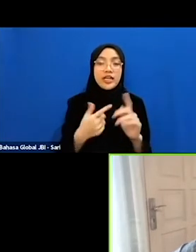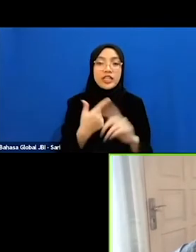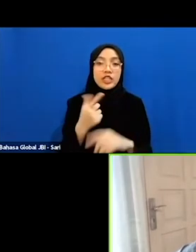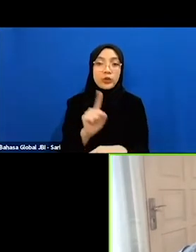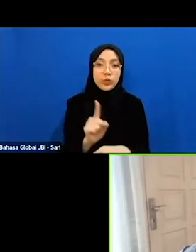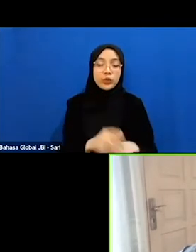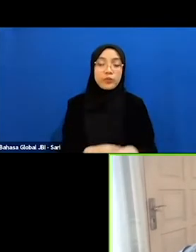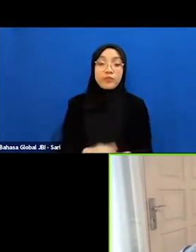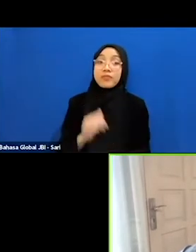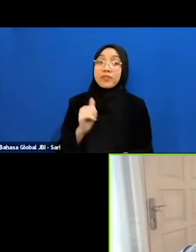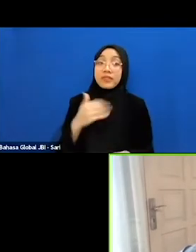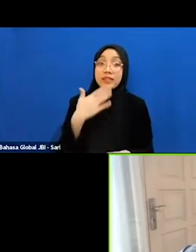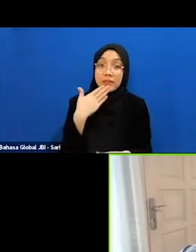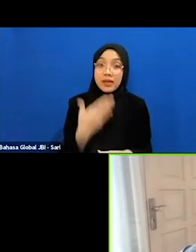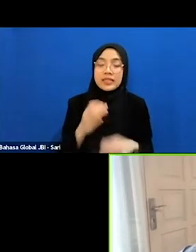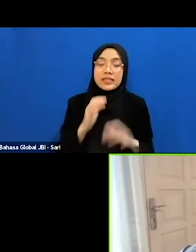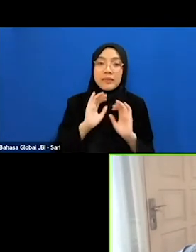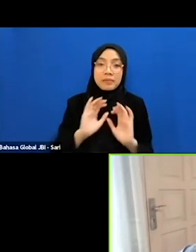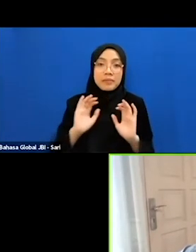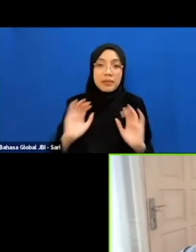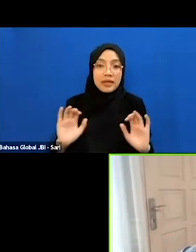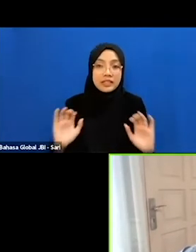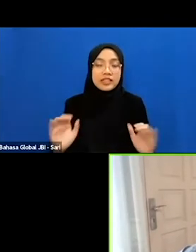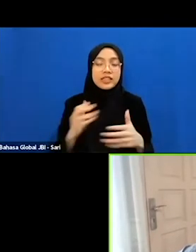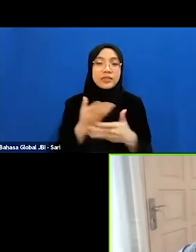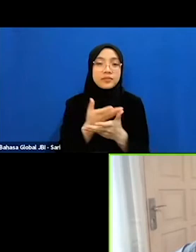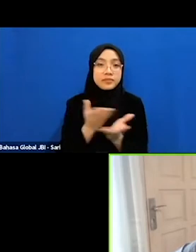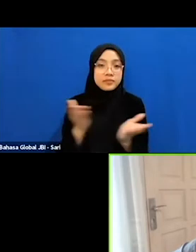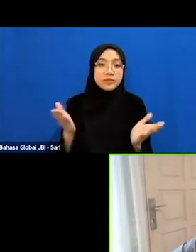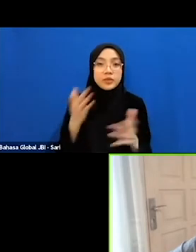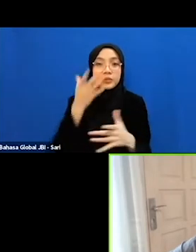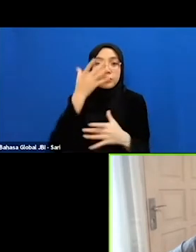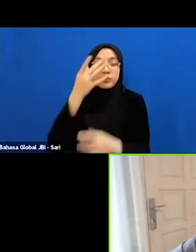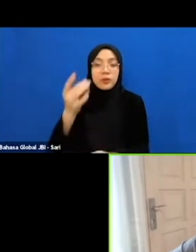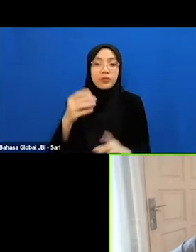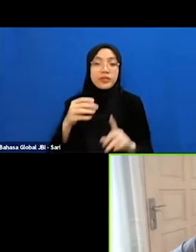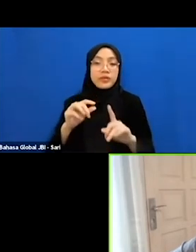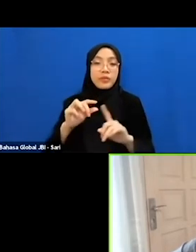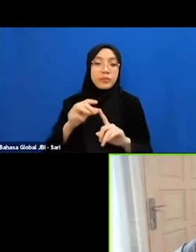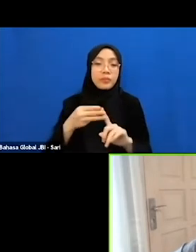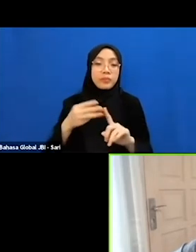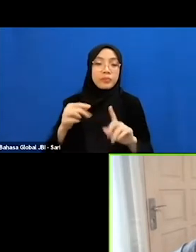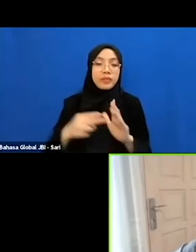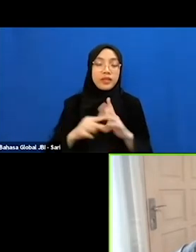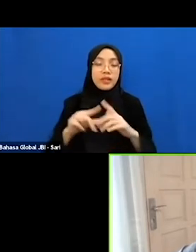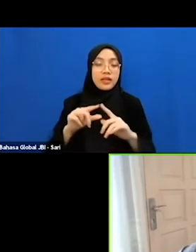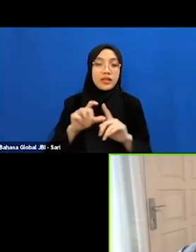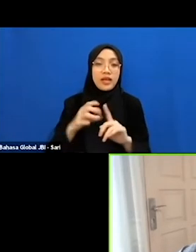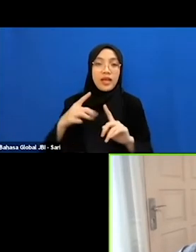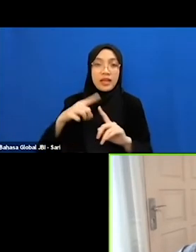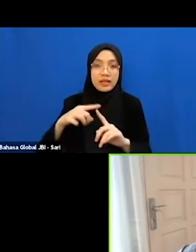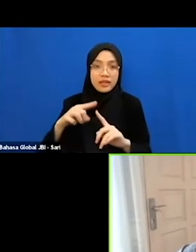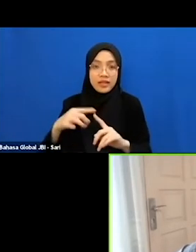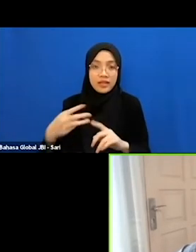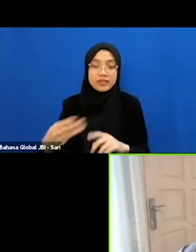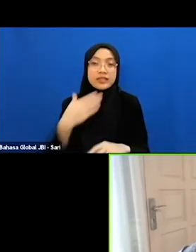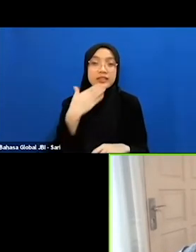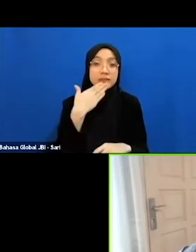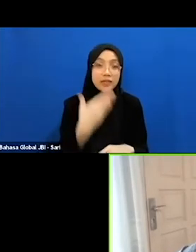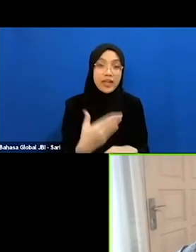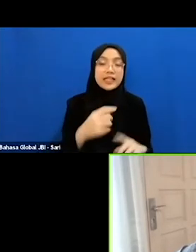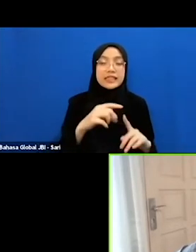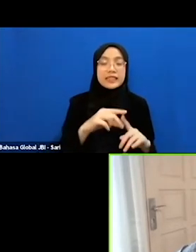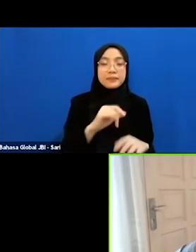baik hati Makasih banyak Om stres bernadette atas pertanyaannya juga terima kasih juga pilih mungkin